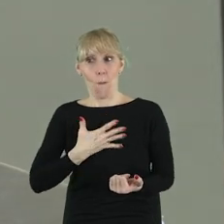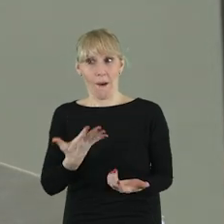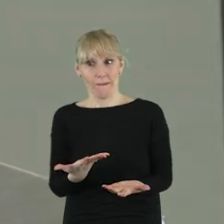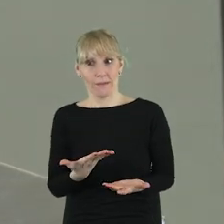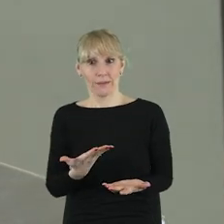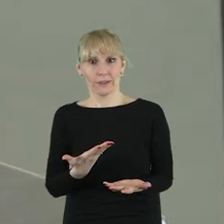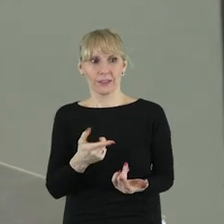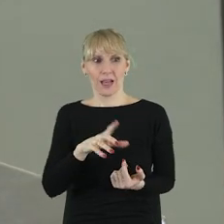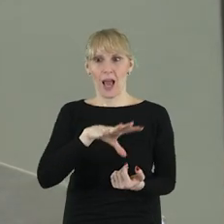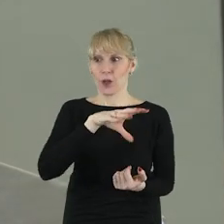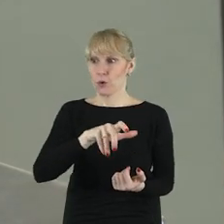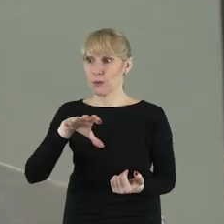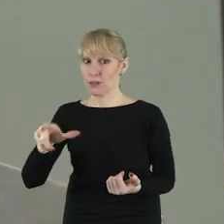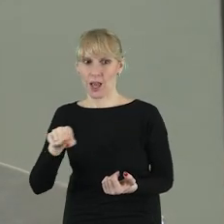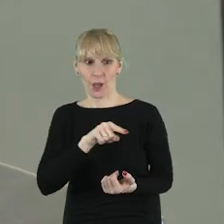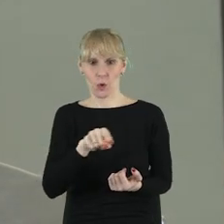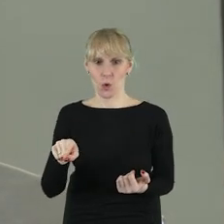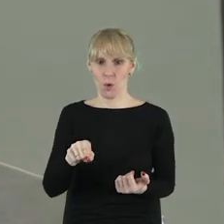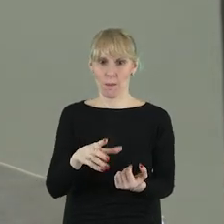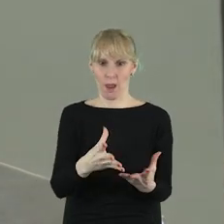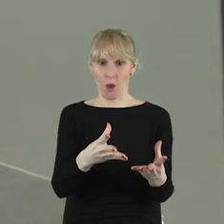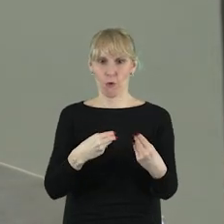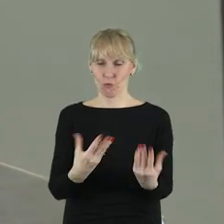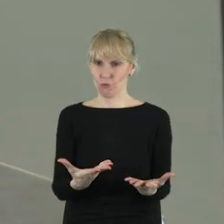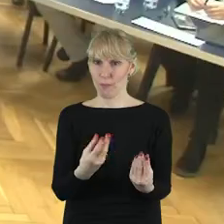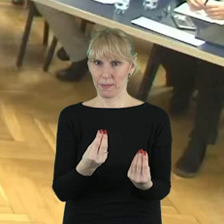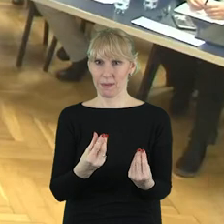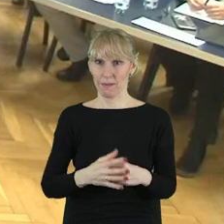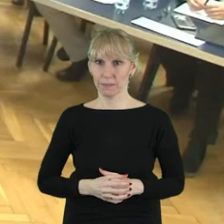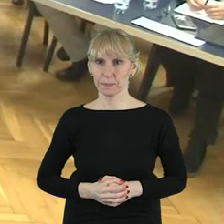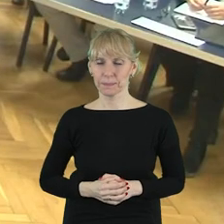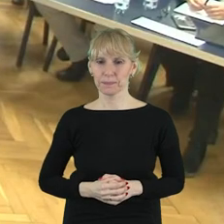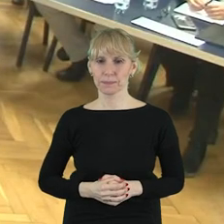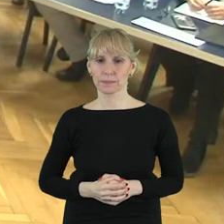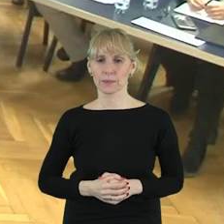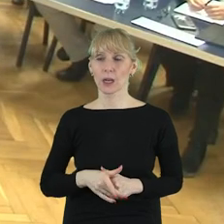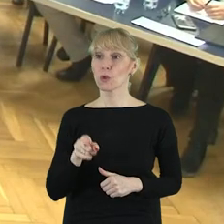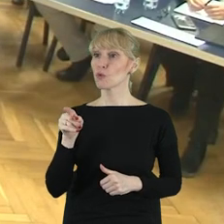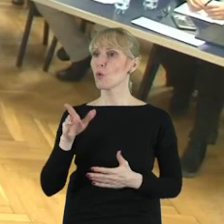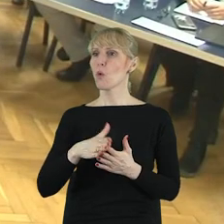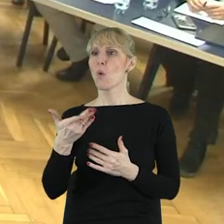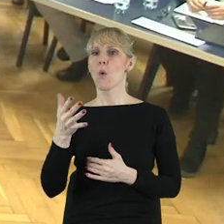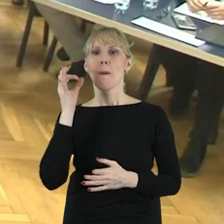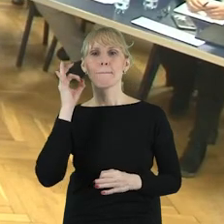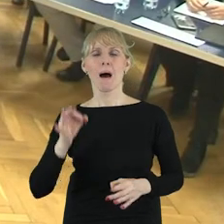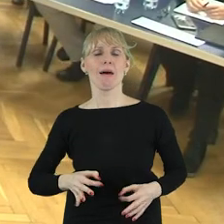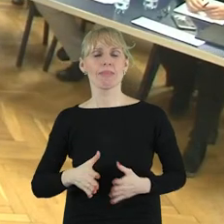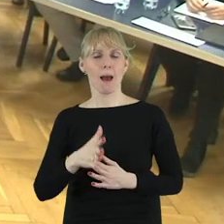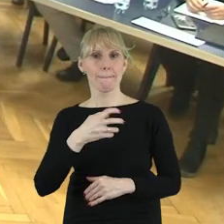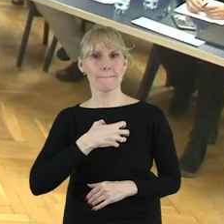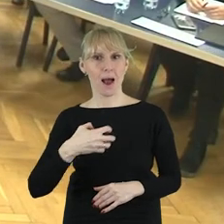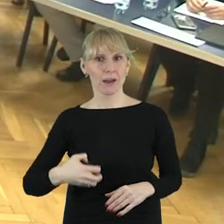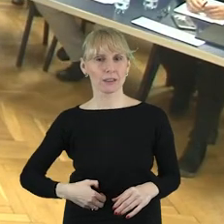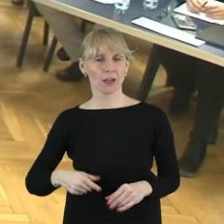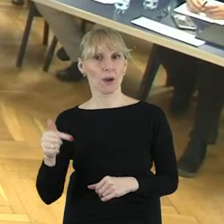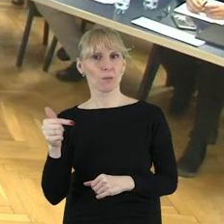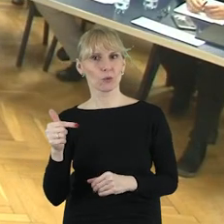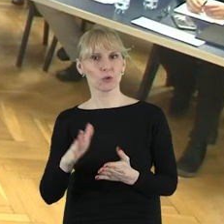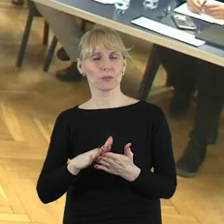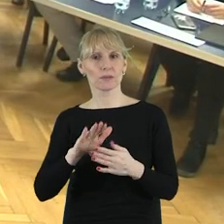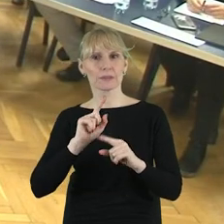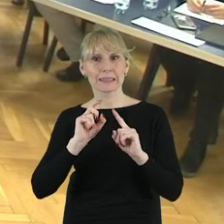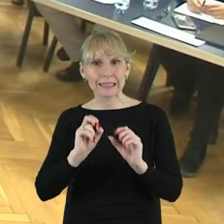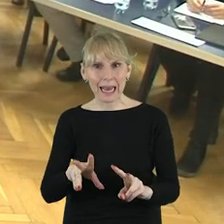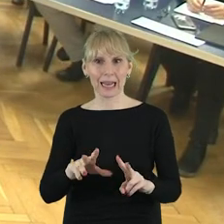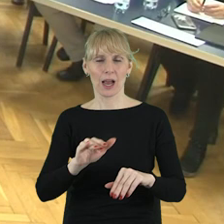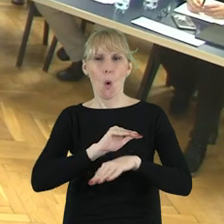nich dostanie. I teraz, panie marszałku, pana jest naprawdę, proszę, rola i zadanie, żeby to tak